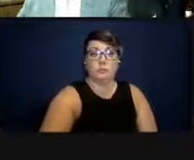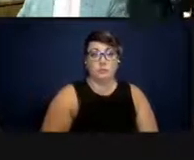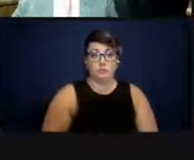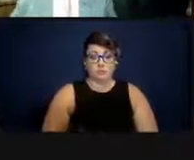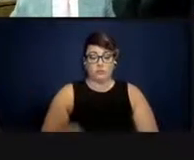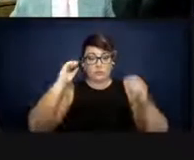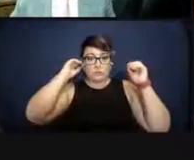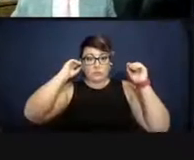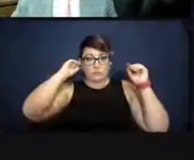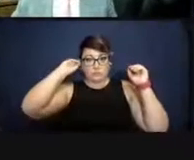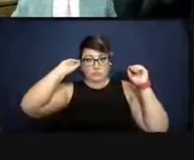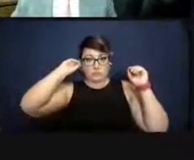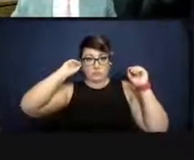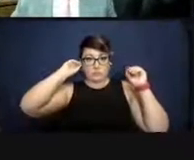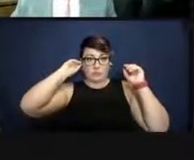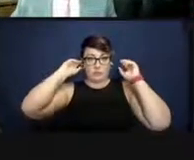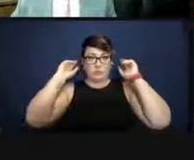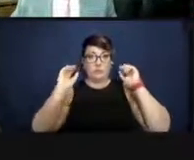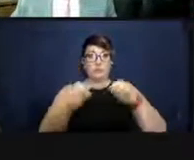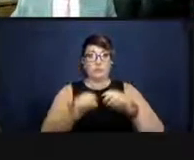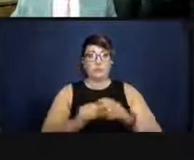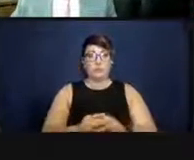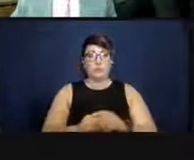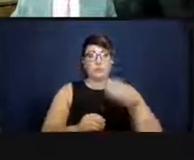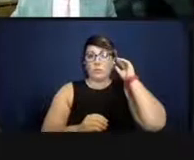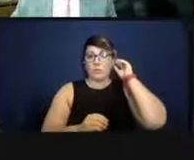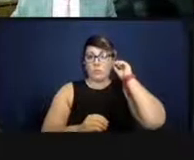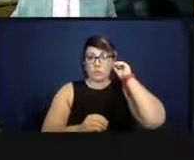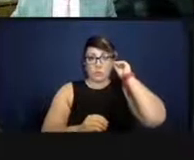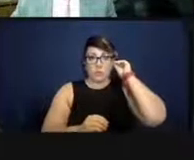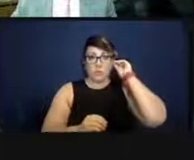طلب لموافقة على جدول الأعمال؟